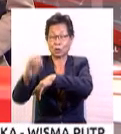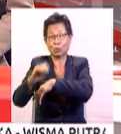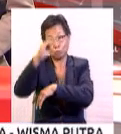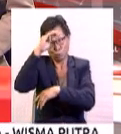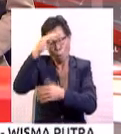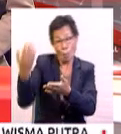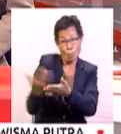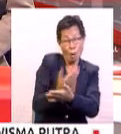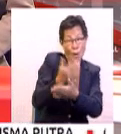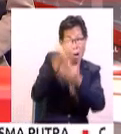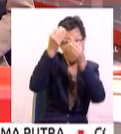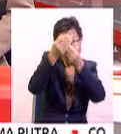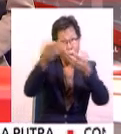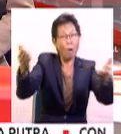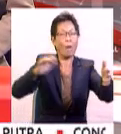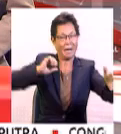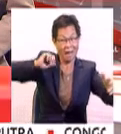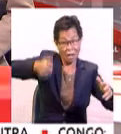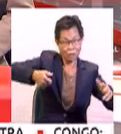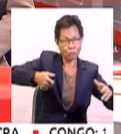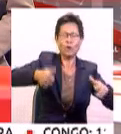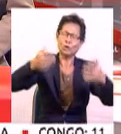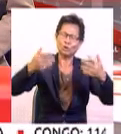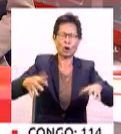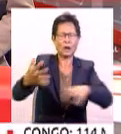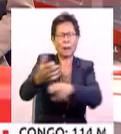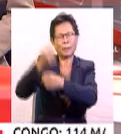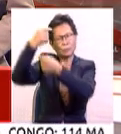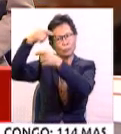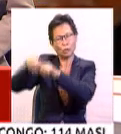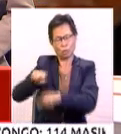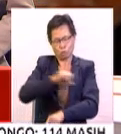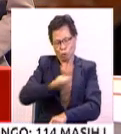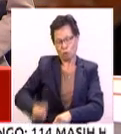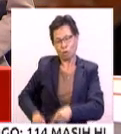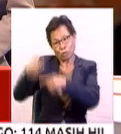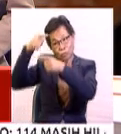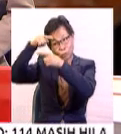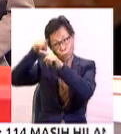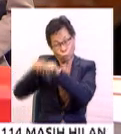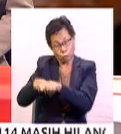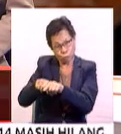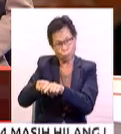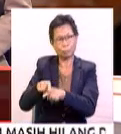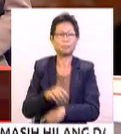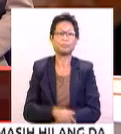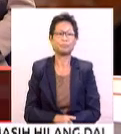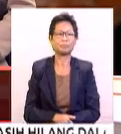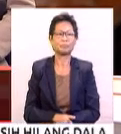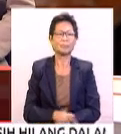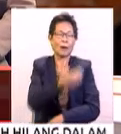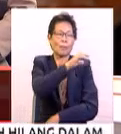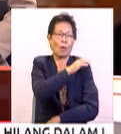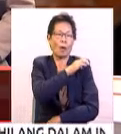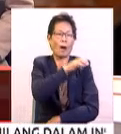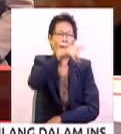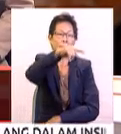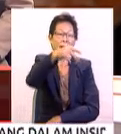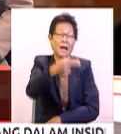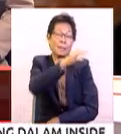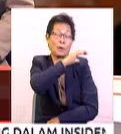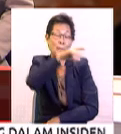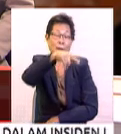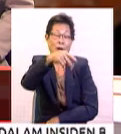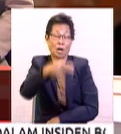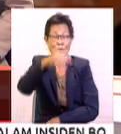yang baharu bakal diumumkan esok setelah mendapat perkenan Sultan Johor Sultan Ibrahim Sultan Iskandar. Menurut Pengerusi Pakatan Harapan